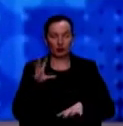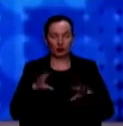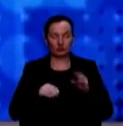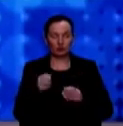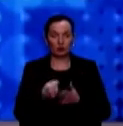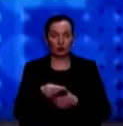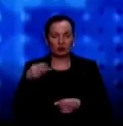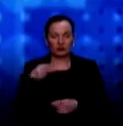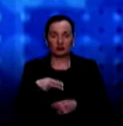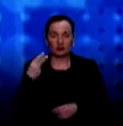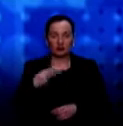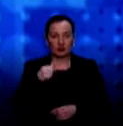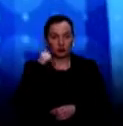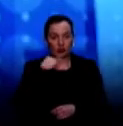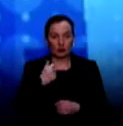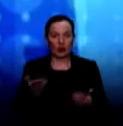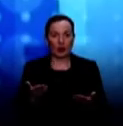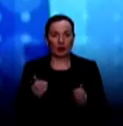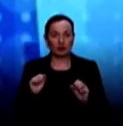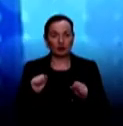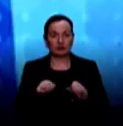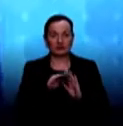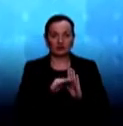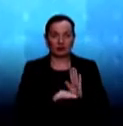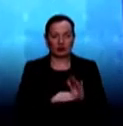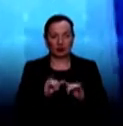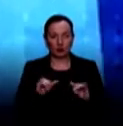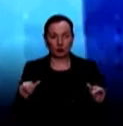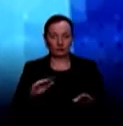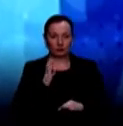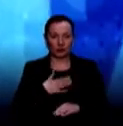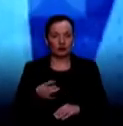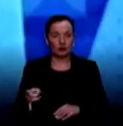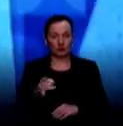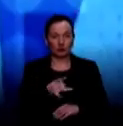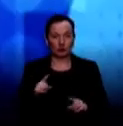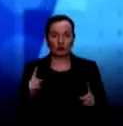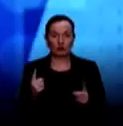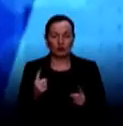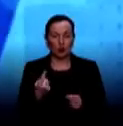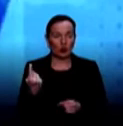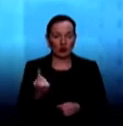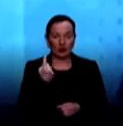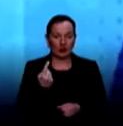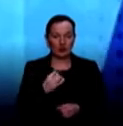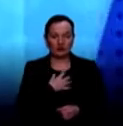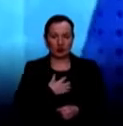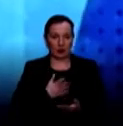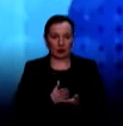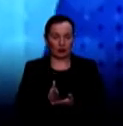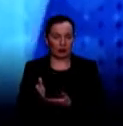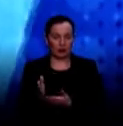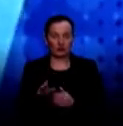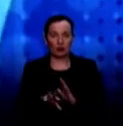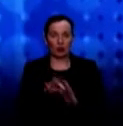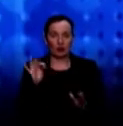року. Які можливі сценарії розвитку нашого регіону та чому однією з пріоритетних галузей економіки області обрали